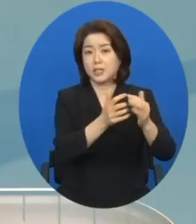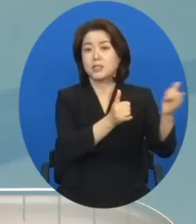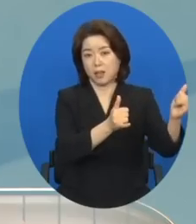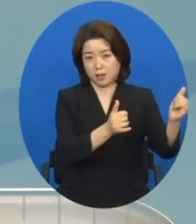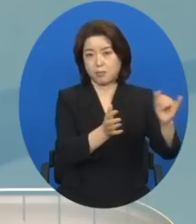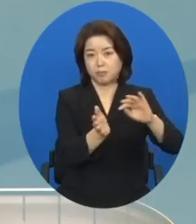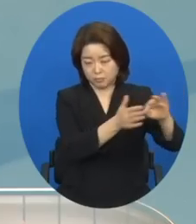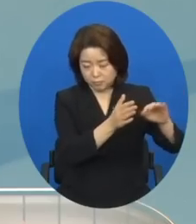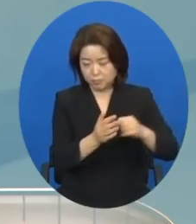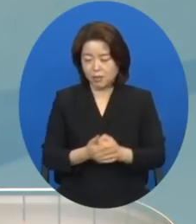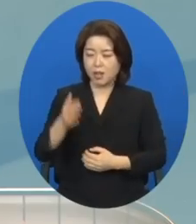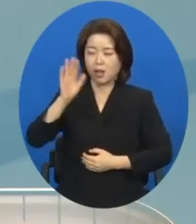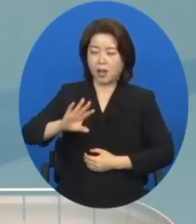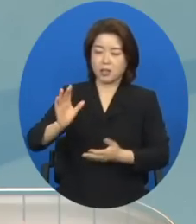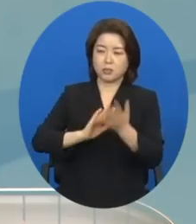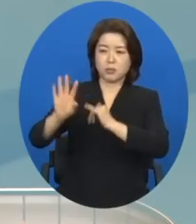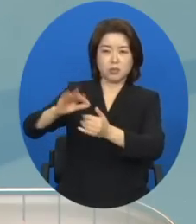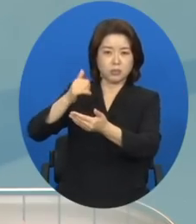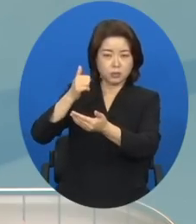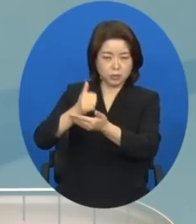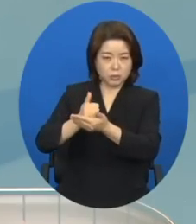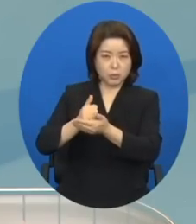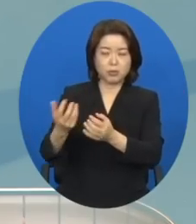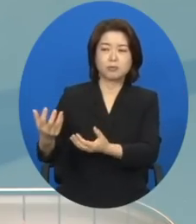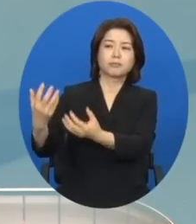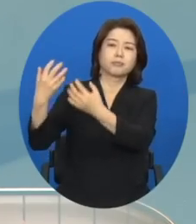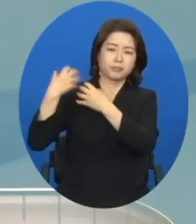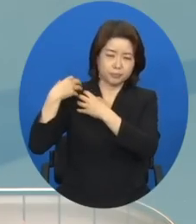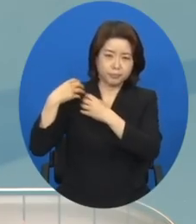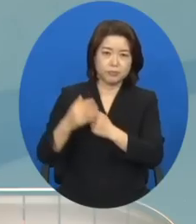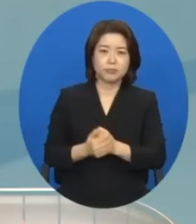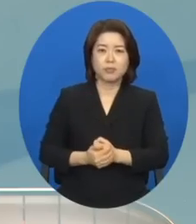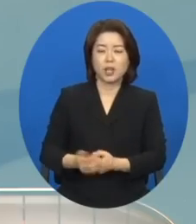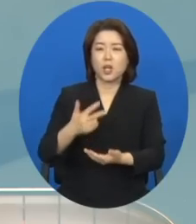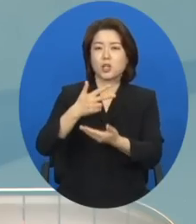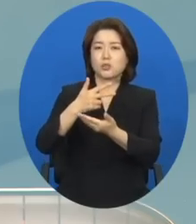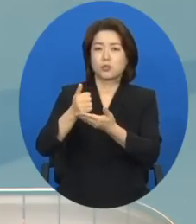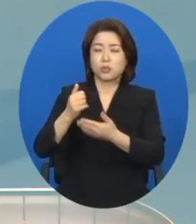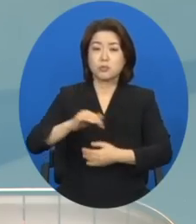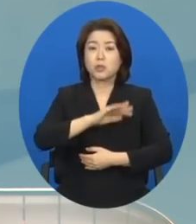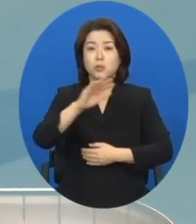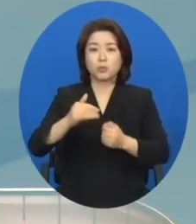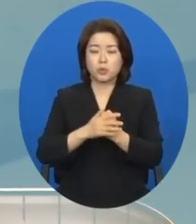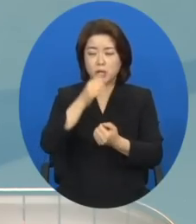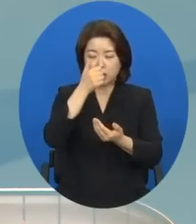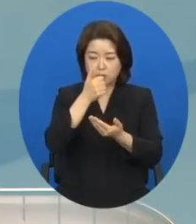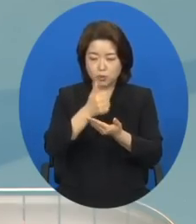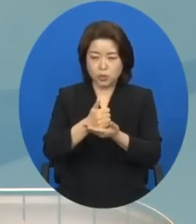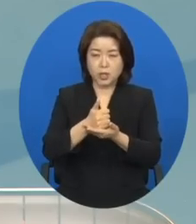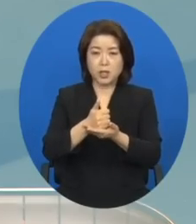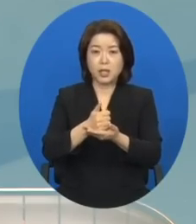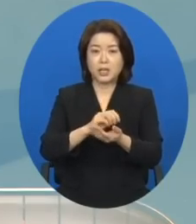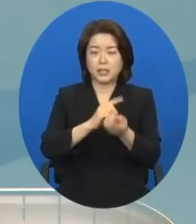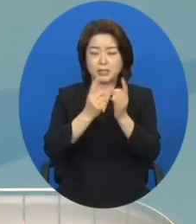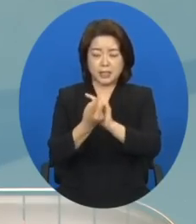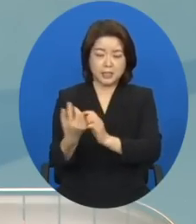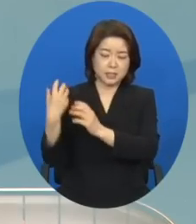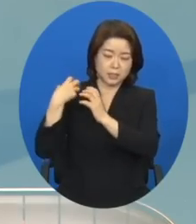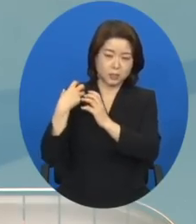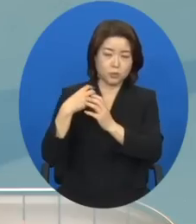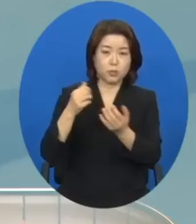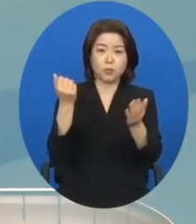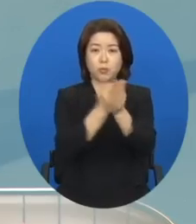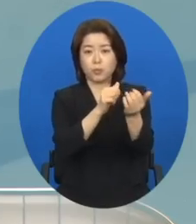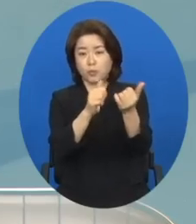그리스도인들은 짐을 지는 거예요. 주님이 우리의 죄를, 죄의 짐을 지시고 죽으신 것처럼